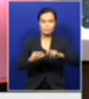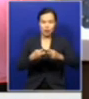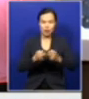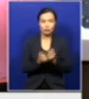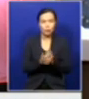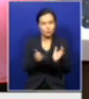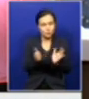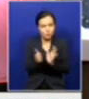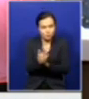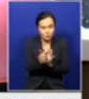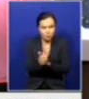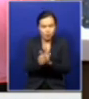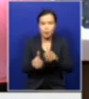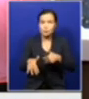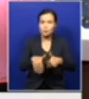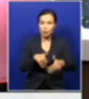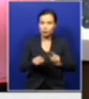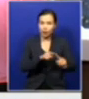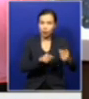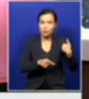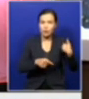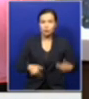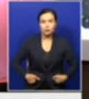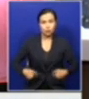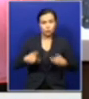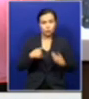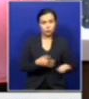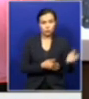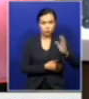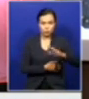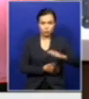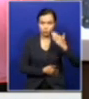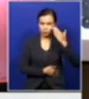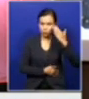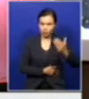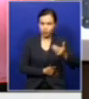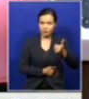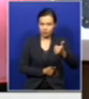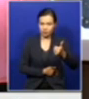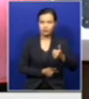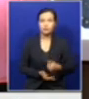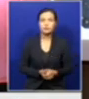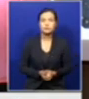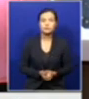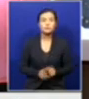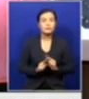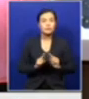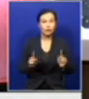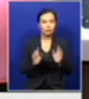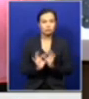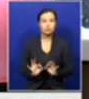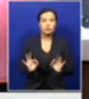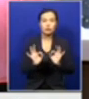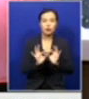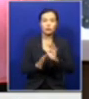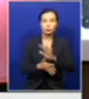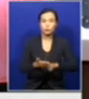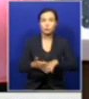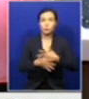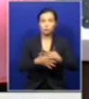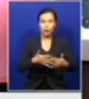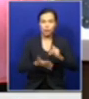ประคองให้ประชาชนสามารถที่จะดำรงชีพได้ในช่วงระยะหนึ่ง แต่ที่สำคัญกว่านั้นค่ะคือการวางแผนเ